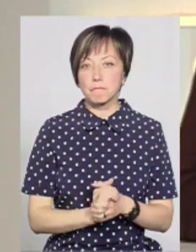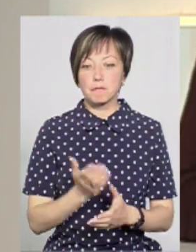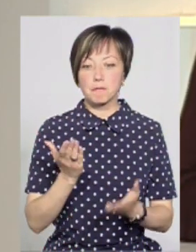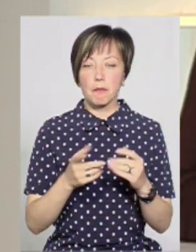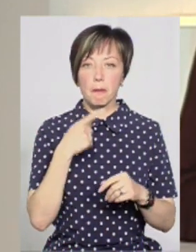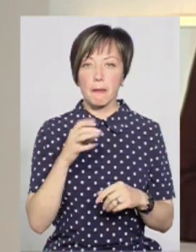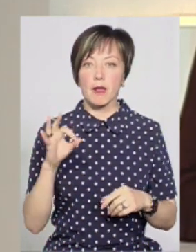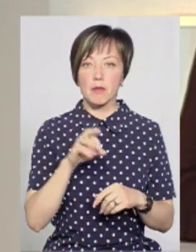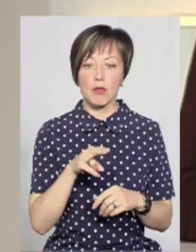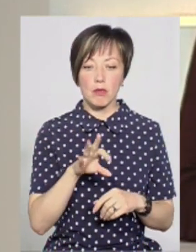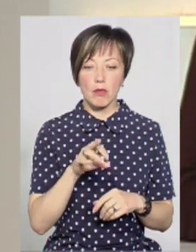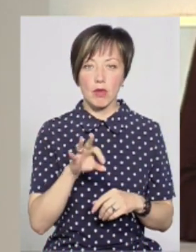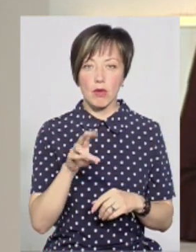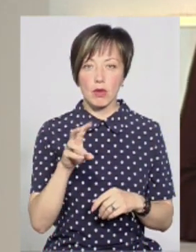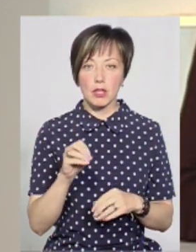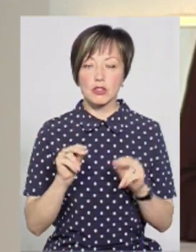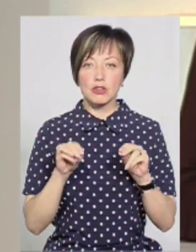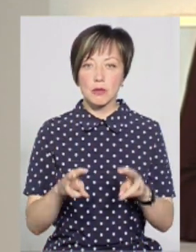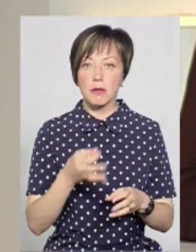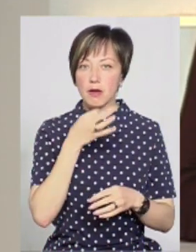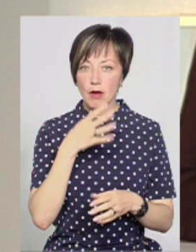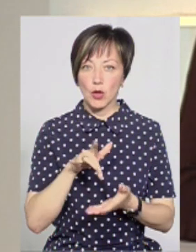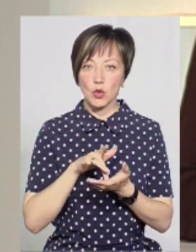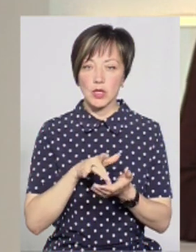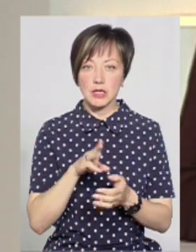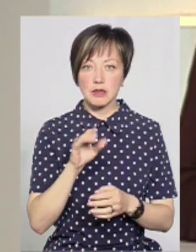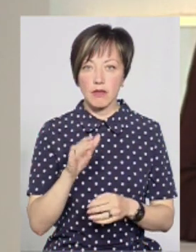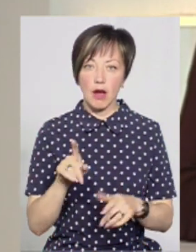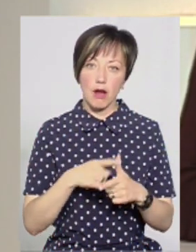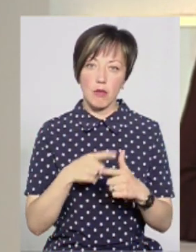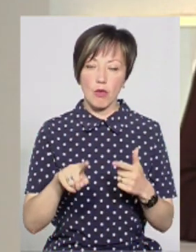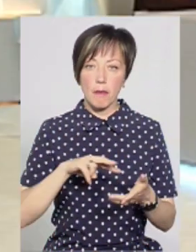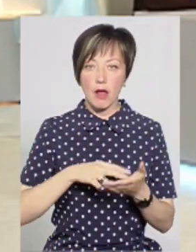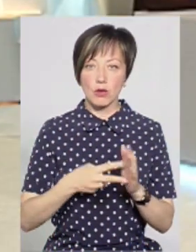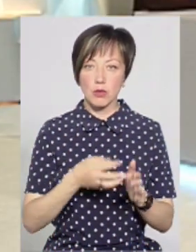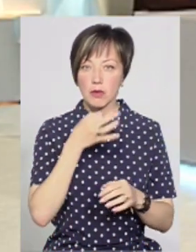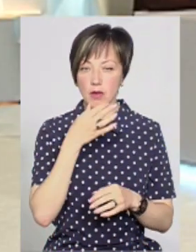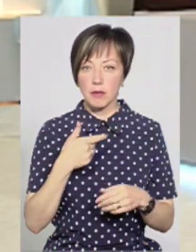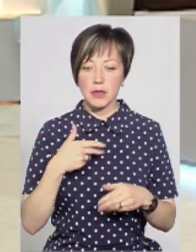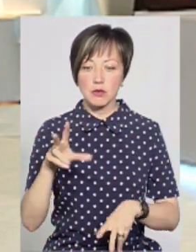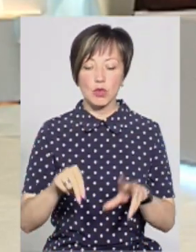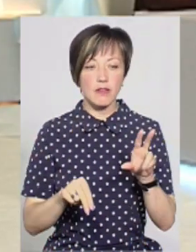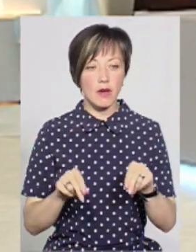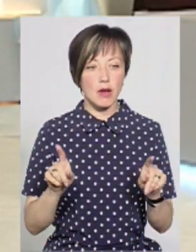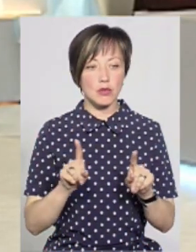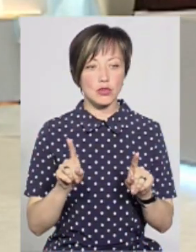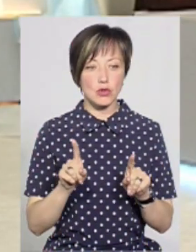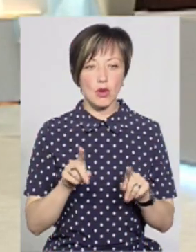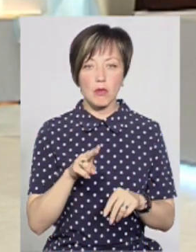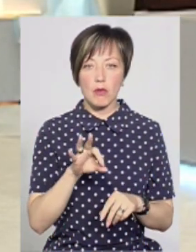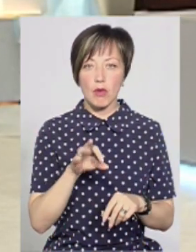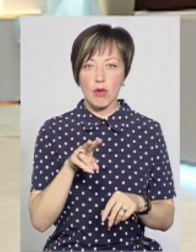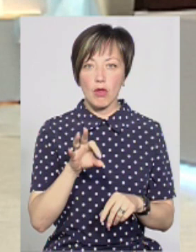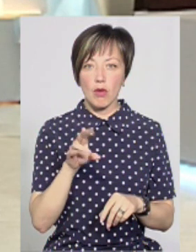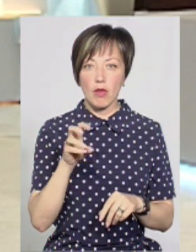про Полонне, то чим Полонне приваблює туристів? Або планує приваблювати? Ми дуже сподіваємося, що Полонне